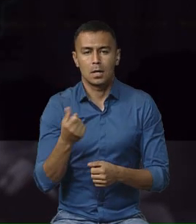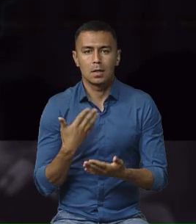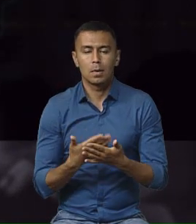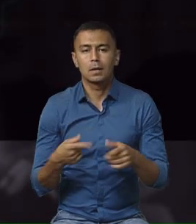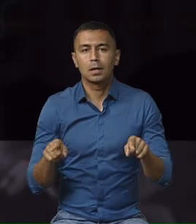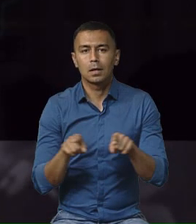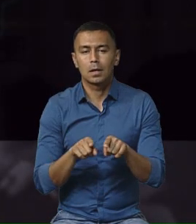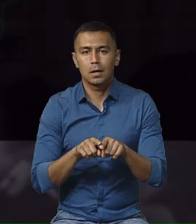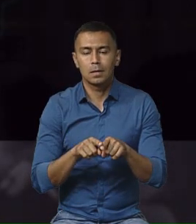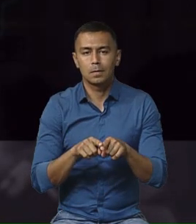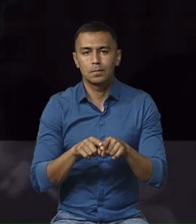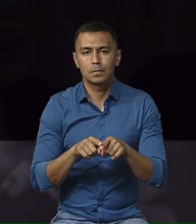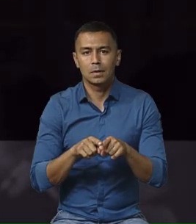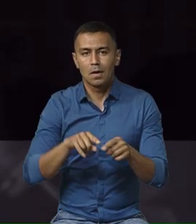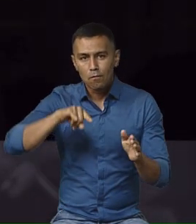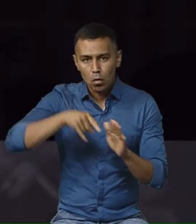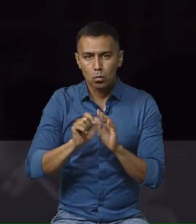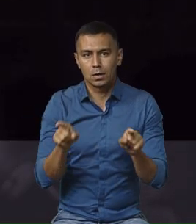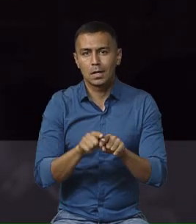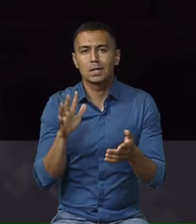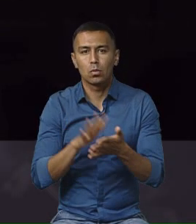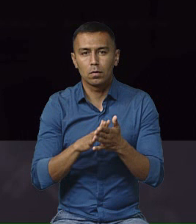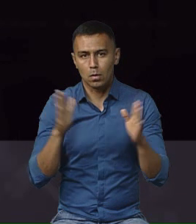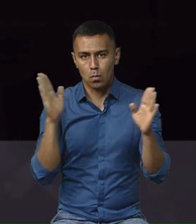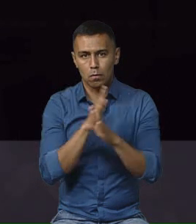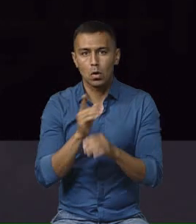такі воронки можуть теж забруднювати повітря, оскільки